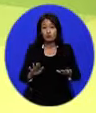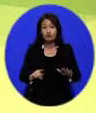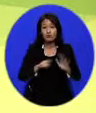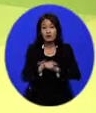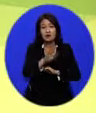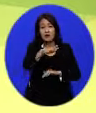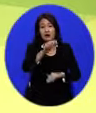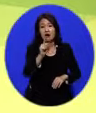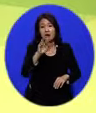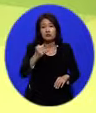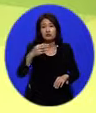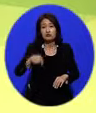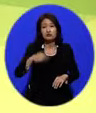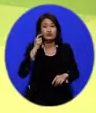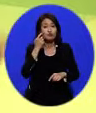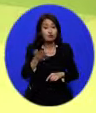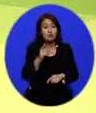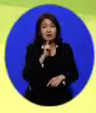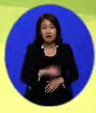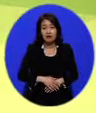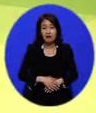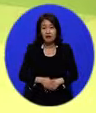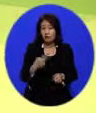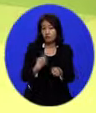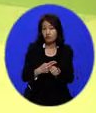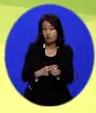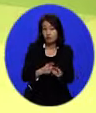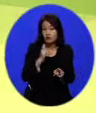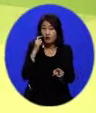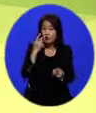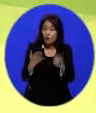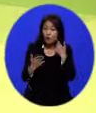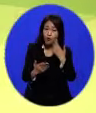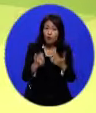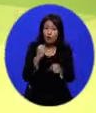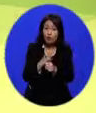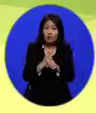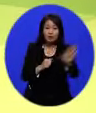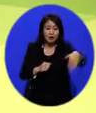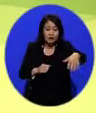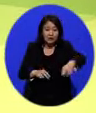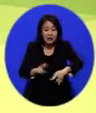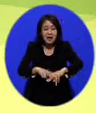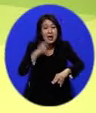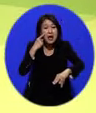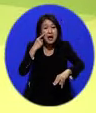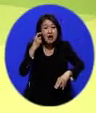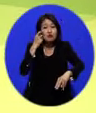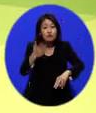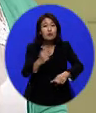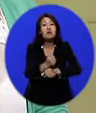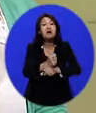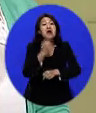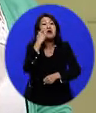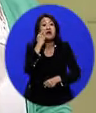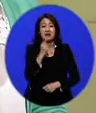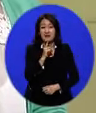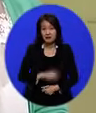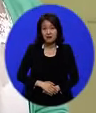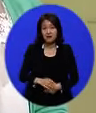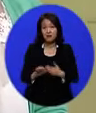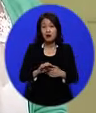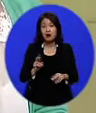이거 좀, 야, 하브르타가 질문법이래. 야, 그 보니까 선생님이 질문 만들라고 하더라. 너도 앉아봐, 빨리. 자, 질문 만들어봐.